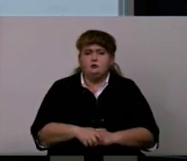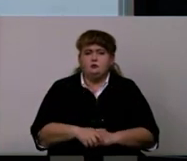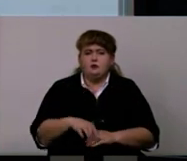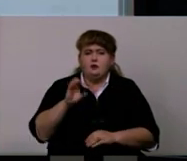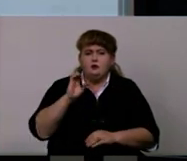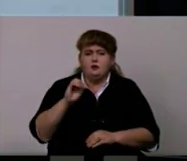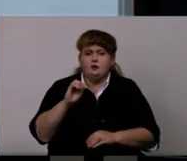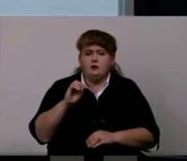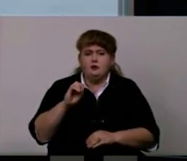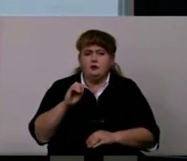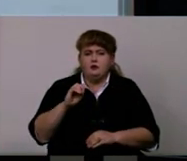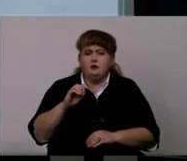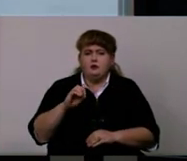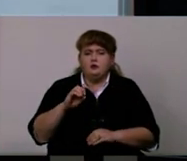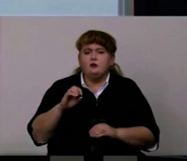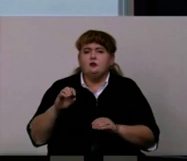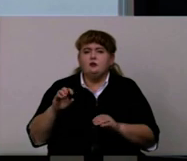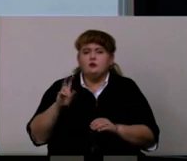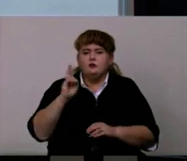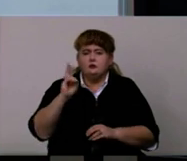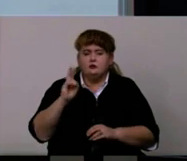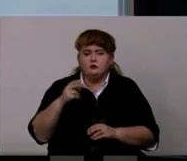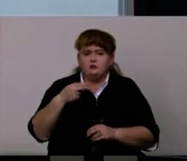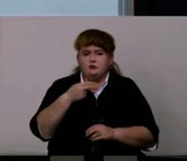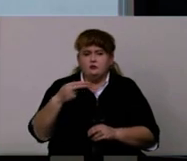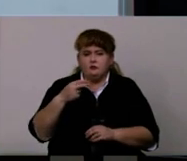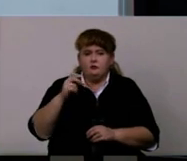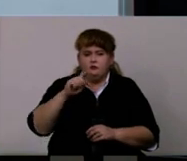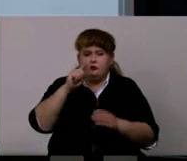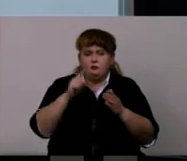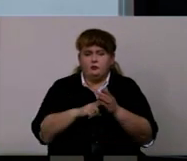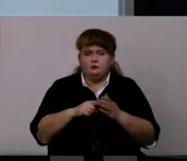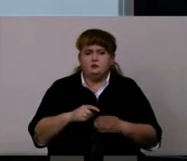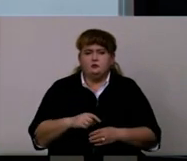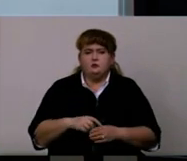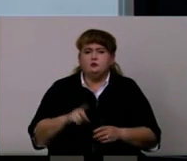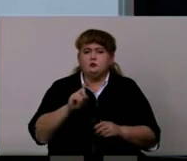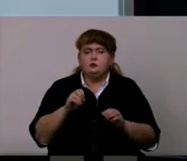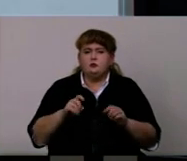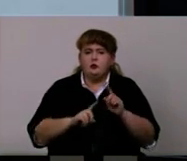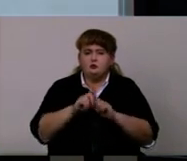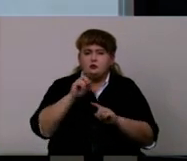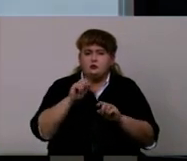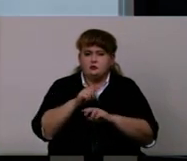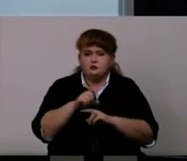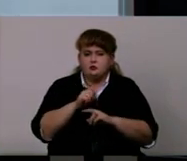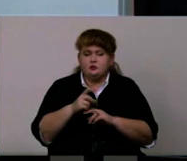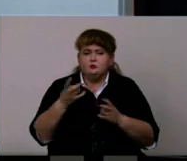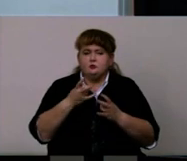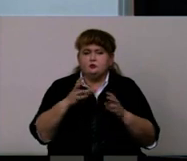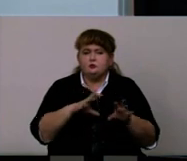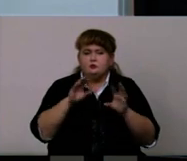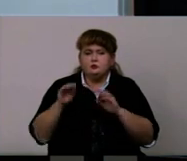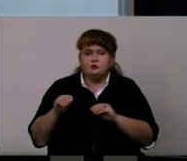E кинетическая тире вопрос. Чтобы приступить к решению задачи, нам нужно